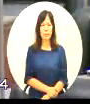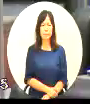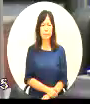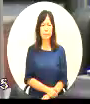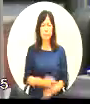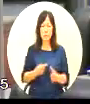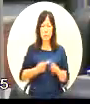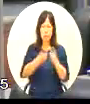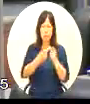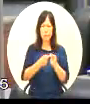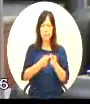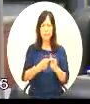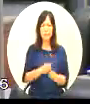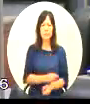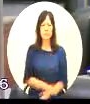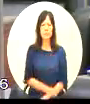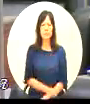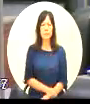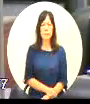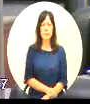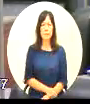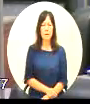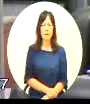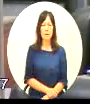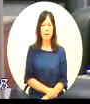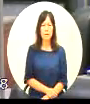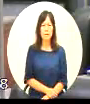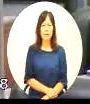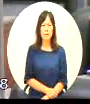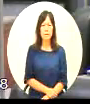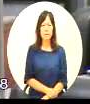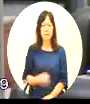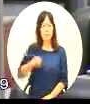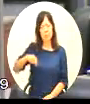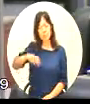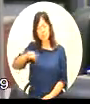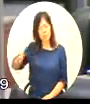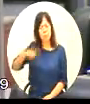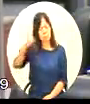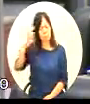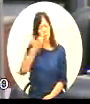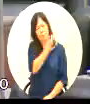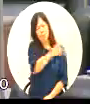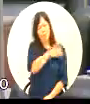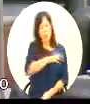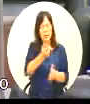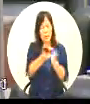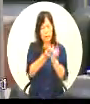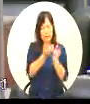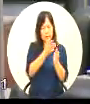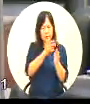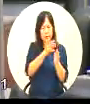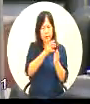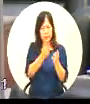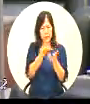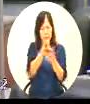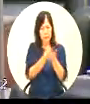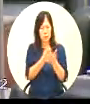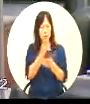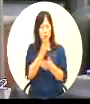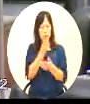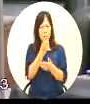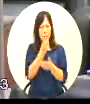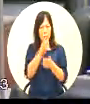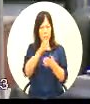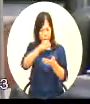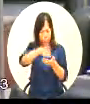第一点就是我们不管是预立医嘱还是委任医疗的代理人